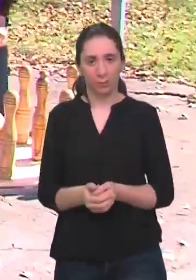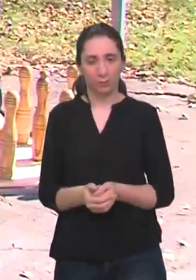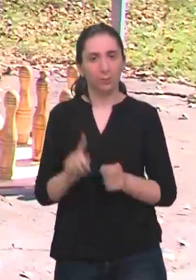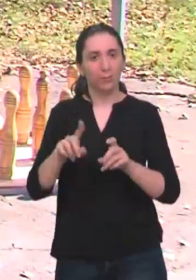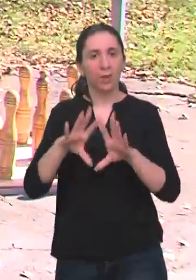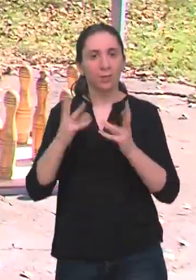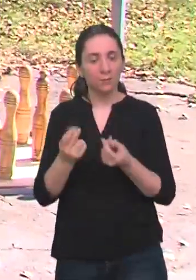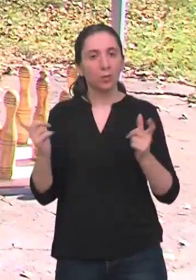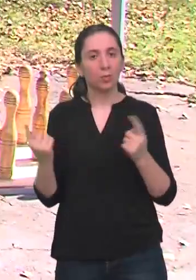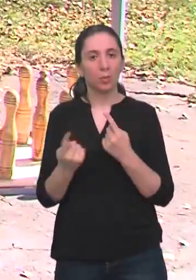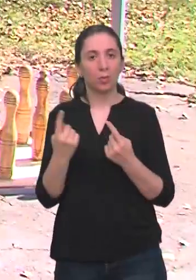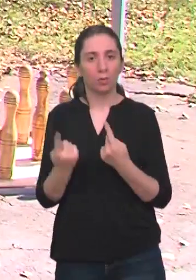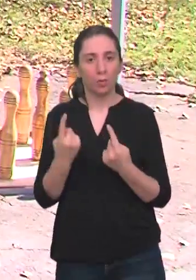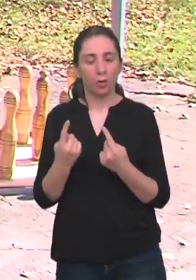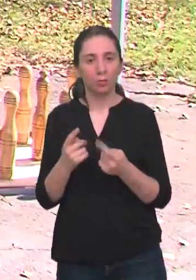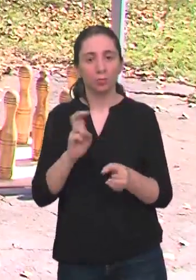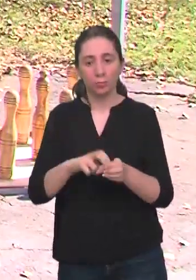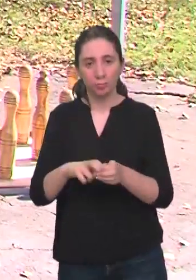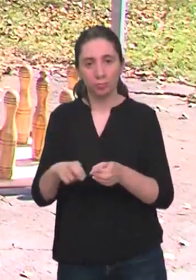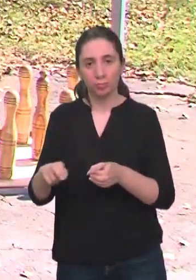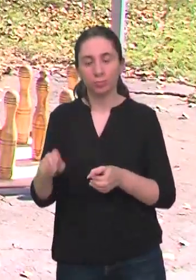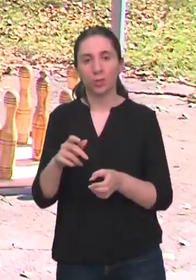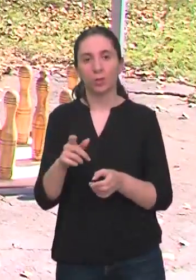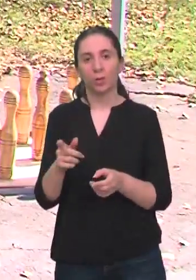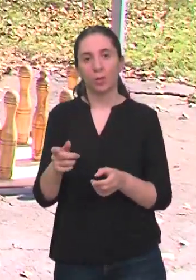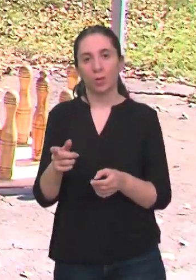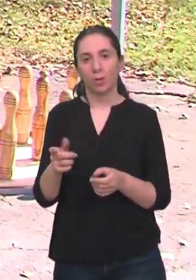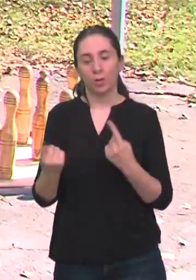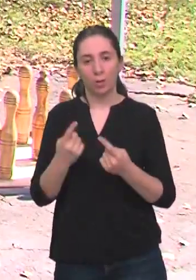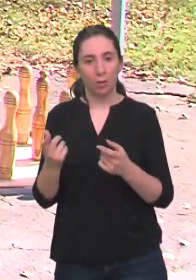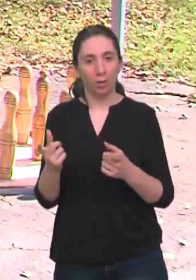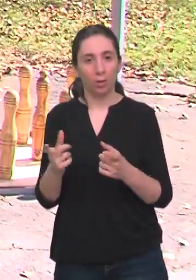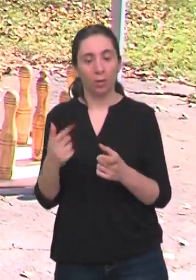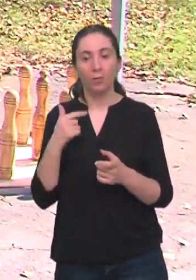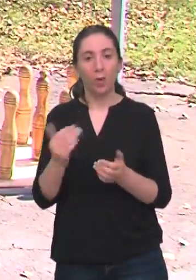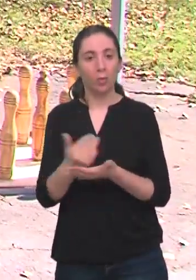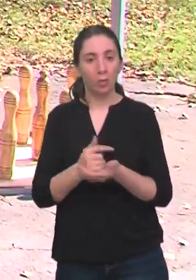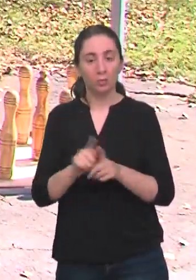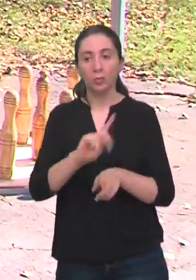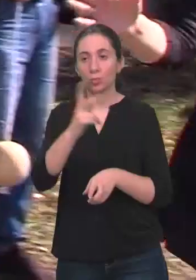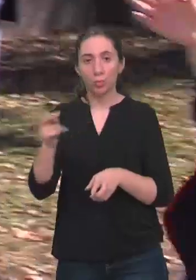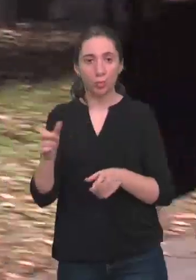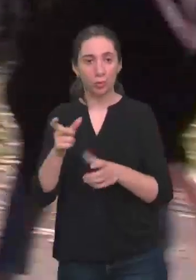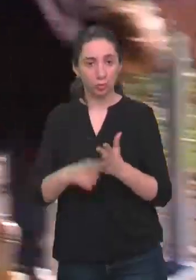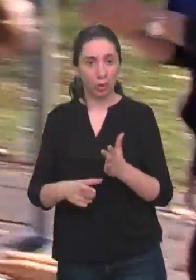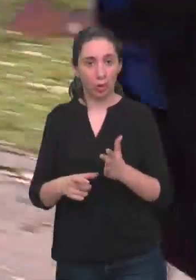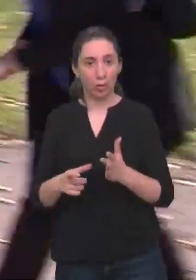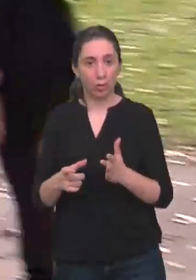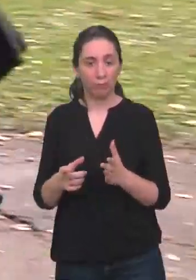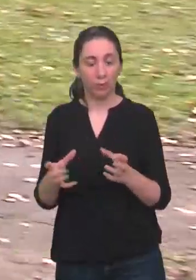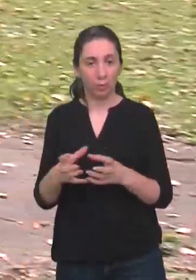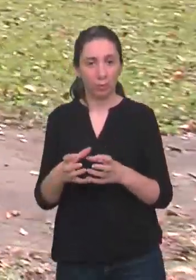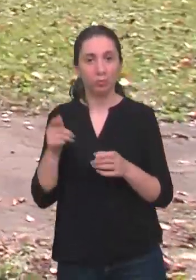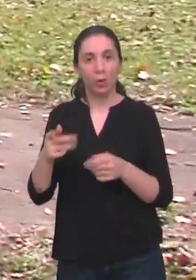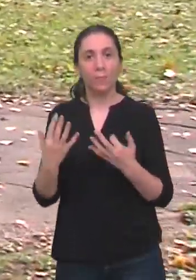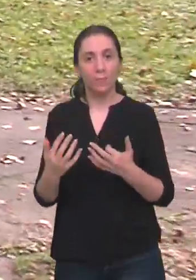su to događanja inkluzivnog karaktera od kojih koristi imaju i ostali članovi društva. Prilika je to za senzibiliziranje